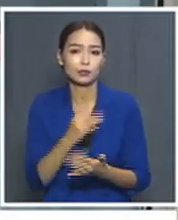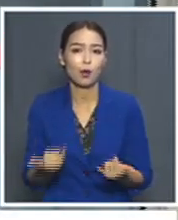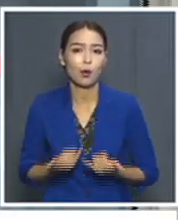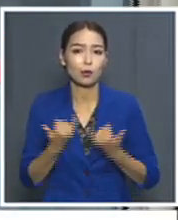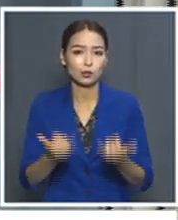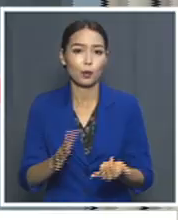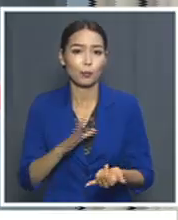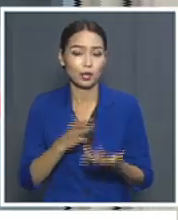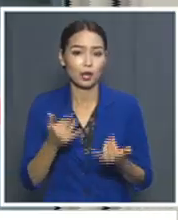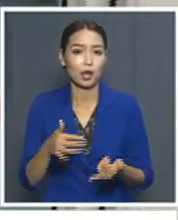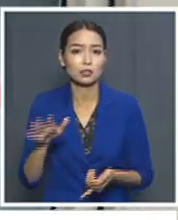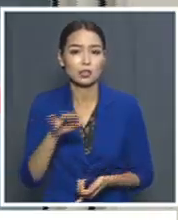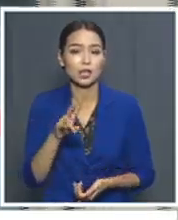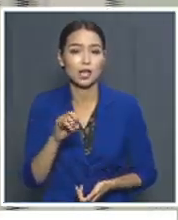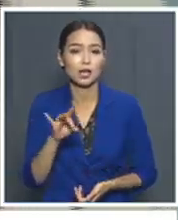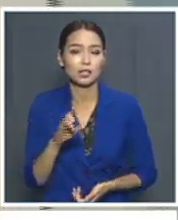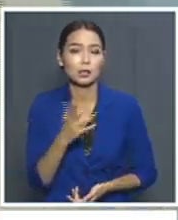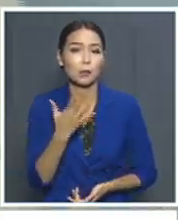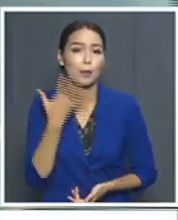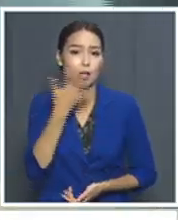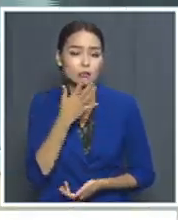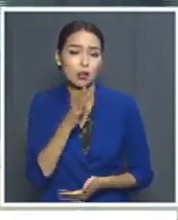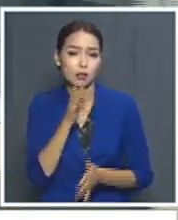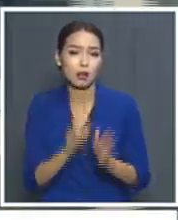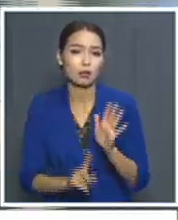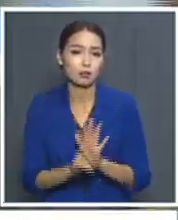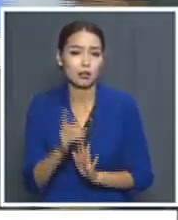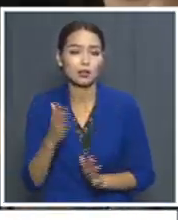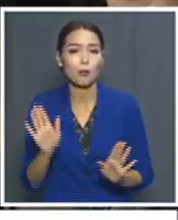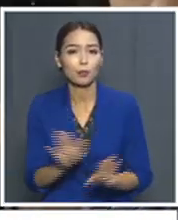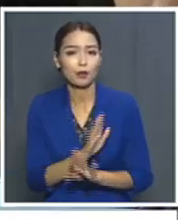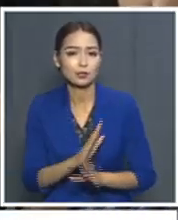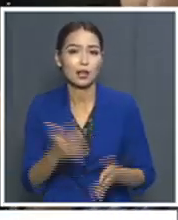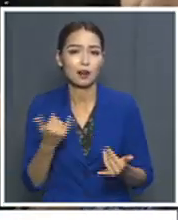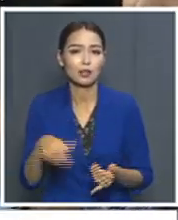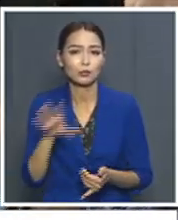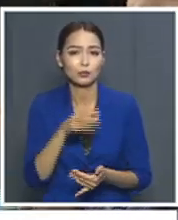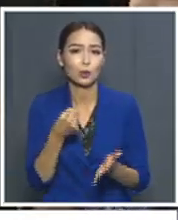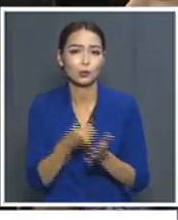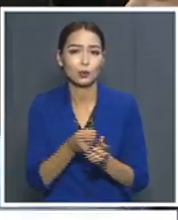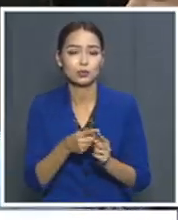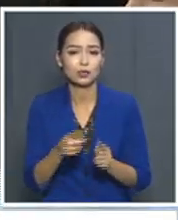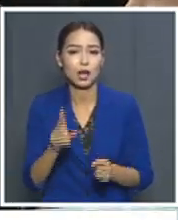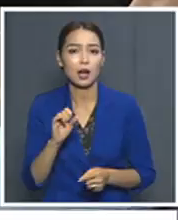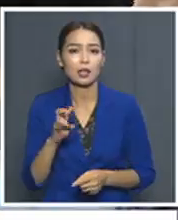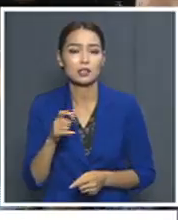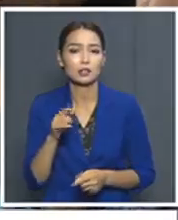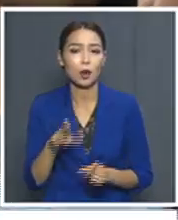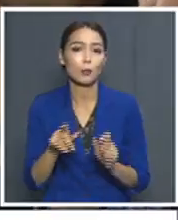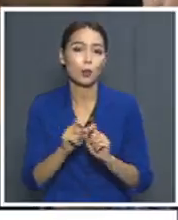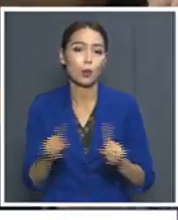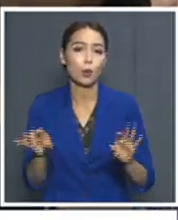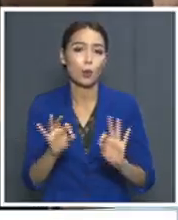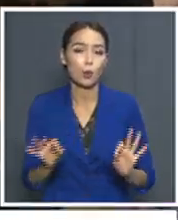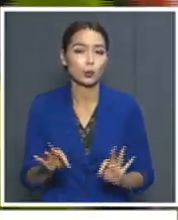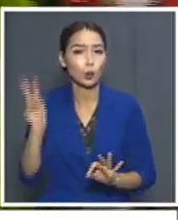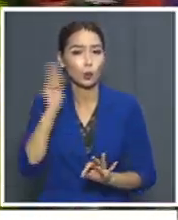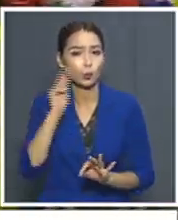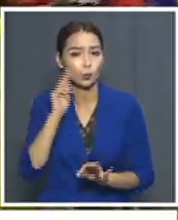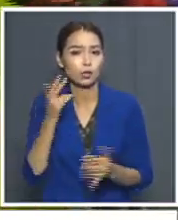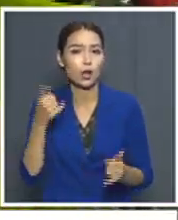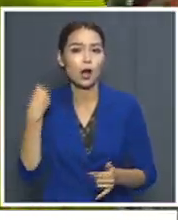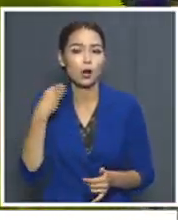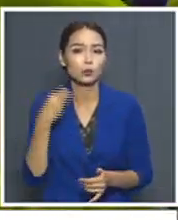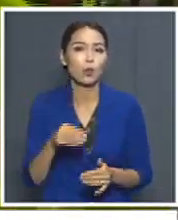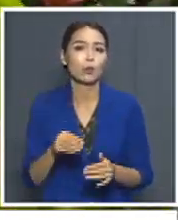болған. Нарғыз 5 жасынан бастап ән айтады. Қазір Қазанғап өнер мектебінің вокалдық класында оқып жүр. Бұған дейін Ақтөбеде өткен